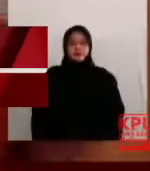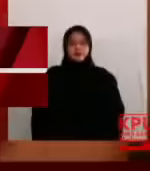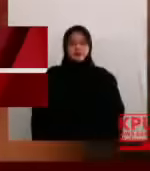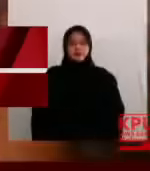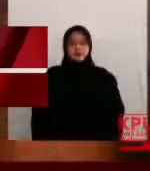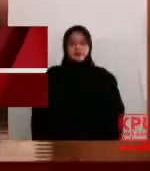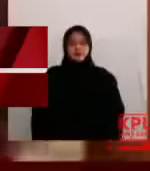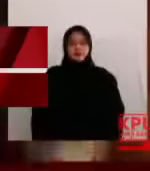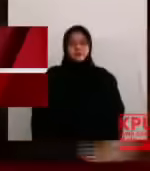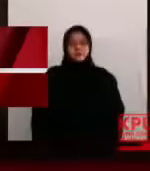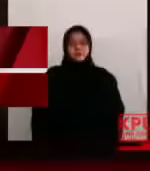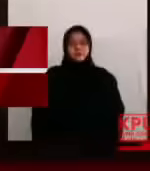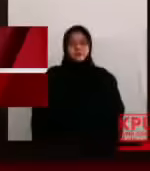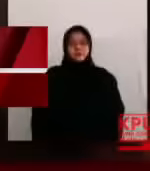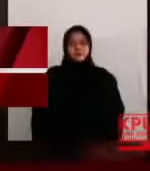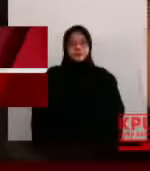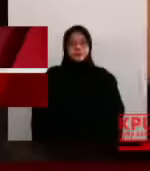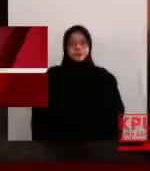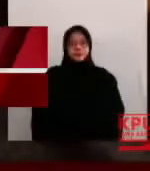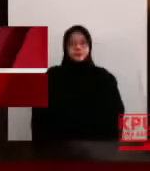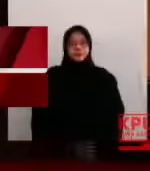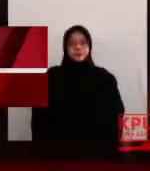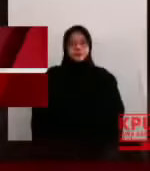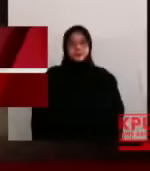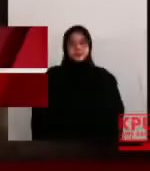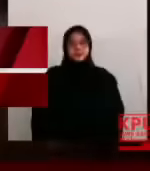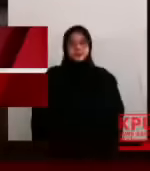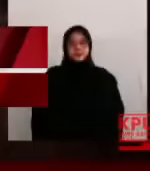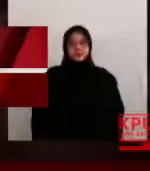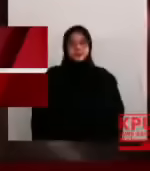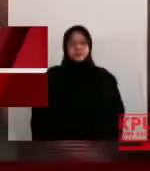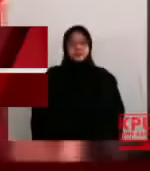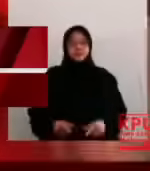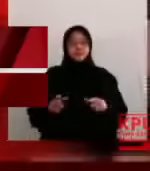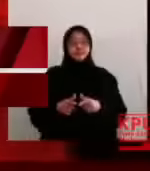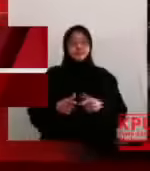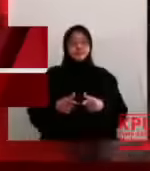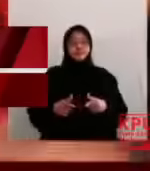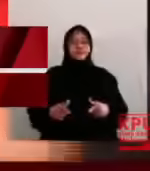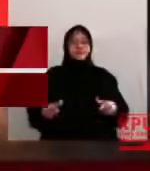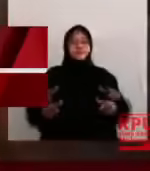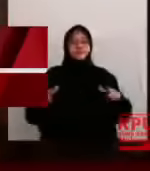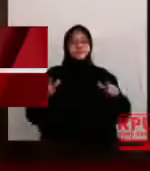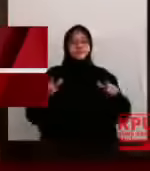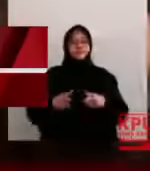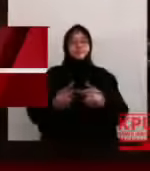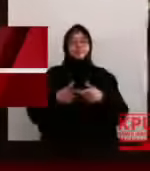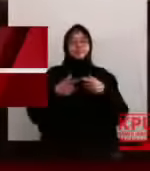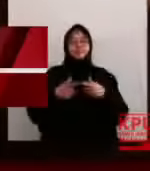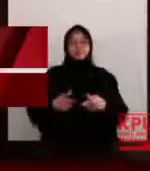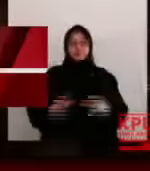wend dan juga pemirsa dapat disaksikan ini memang kami masih mencoba untuk masuk ke